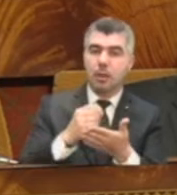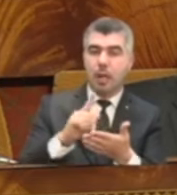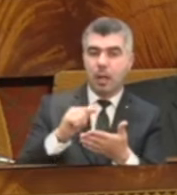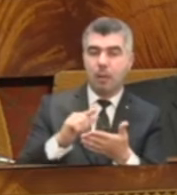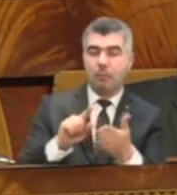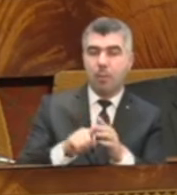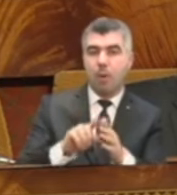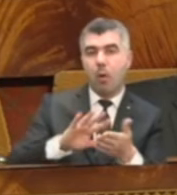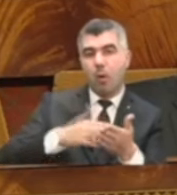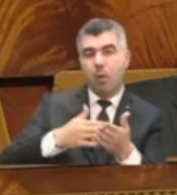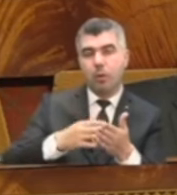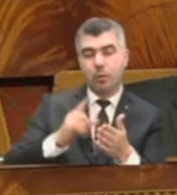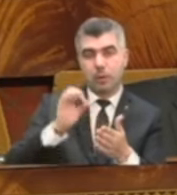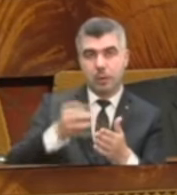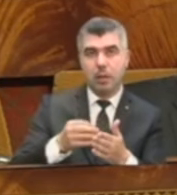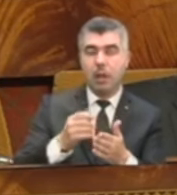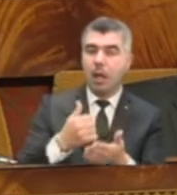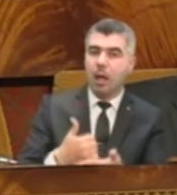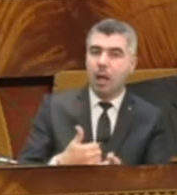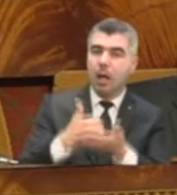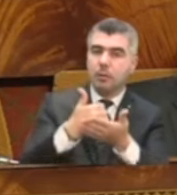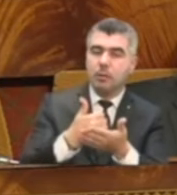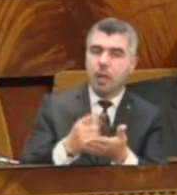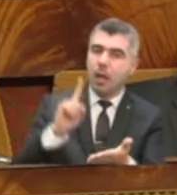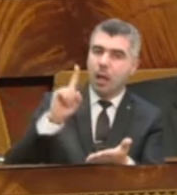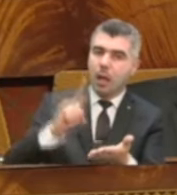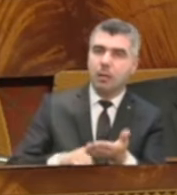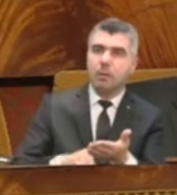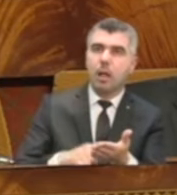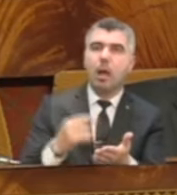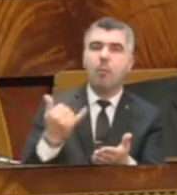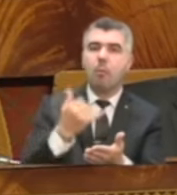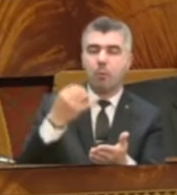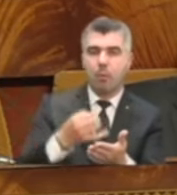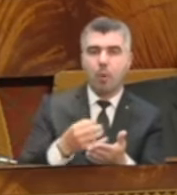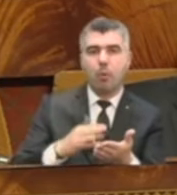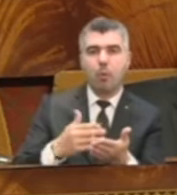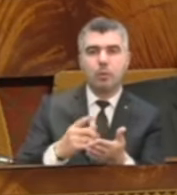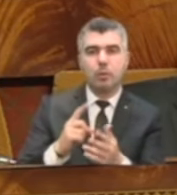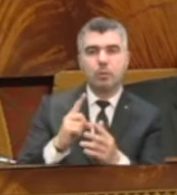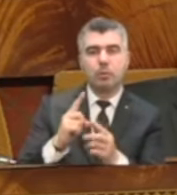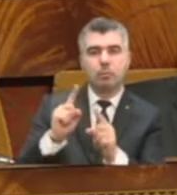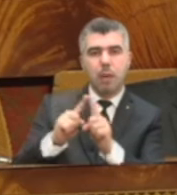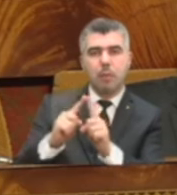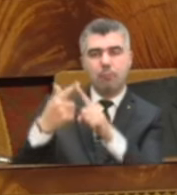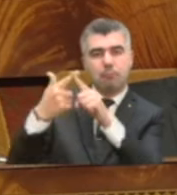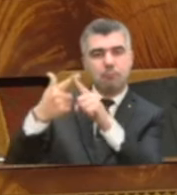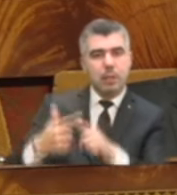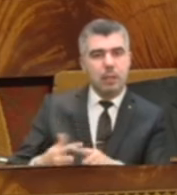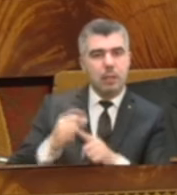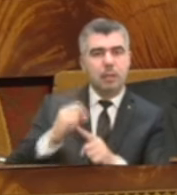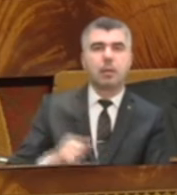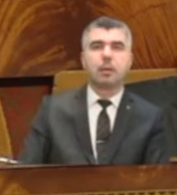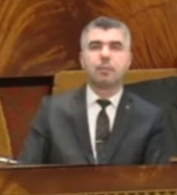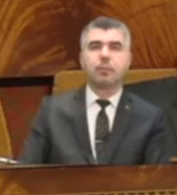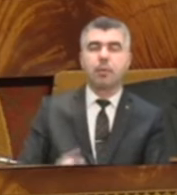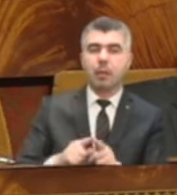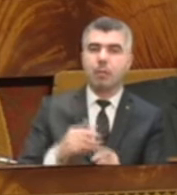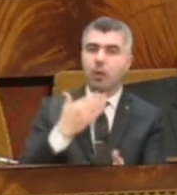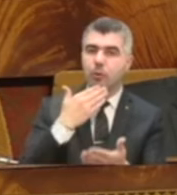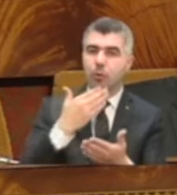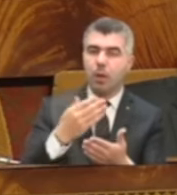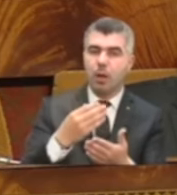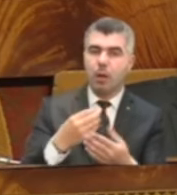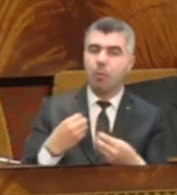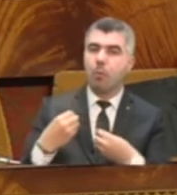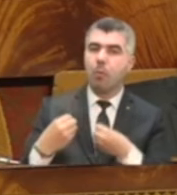خريبكه لجرف الاسفار، وعطيو لهذا الاقليم على الاقل ولو نسبه بسيطه من المداخيل اللي دخلتو. ومن هذه المناسبه كنبغي نشكر السي